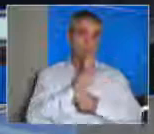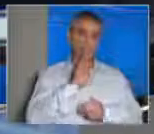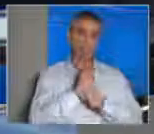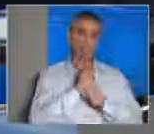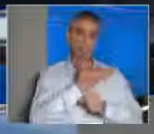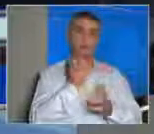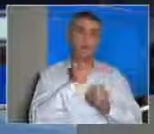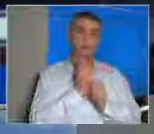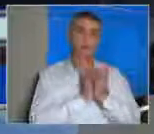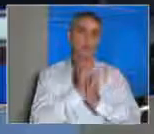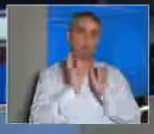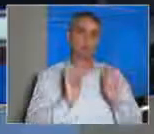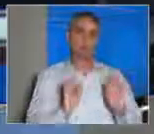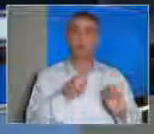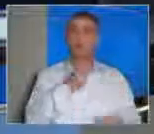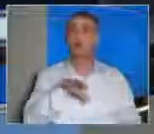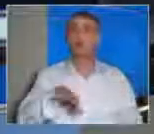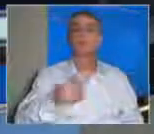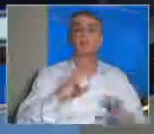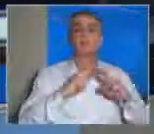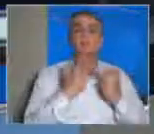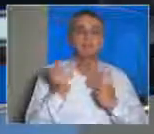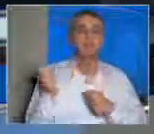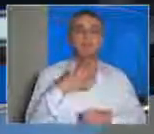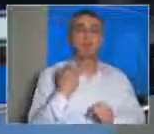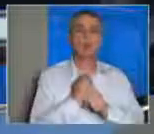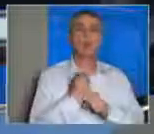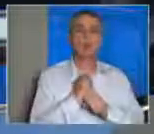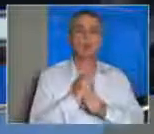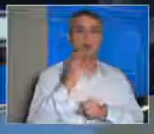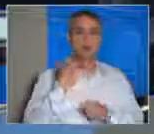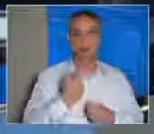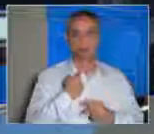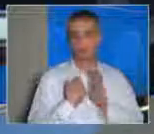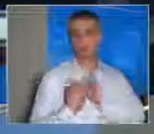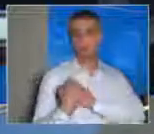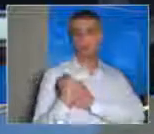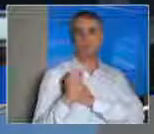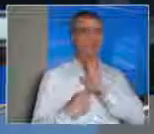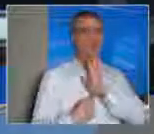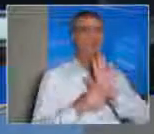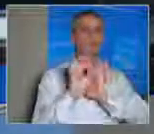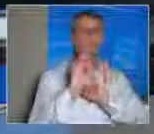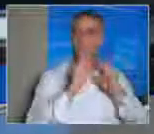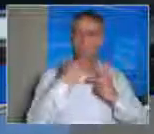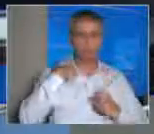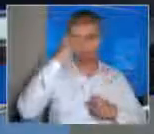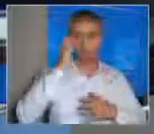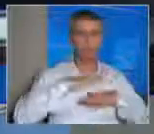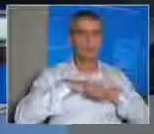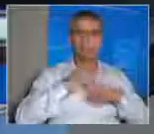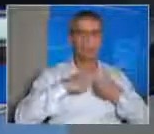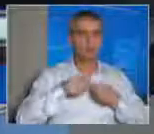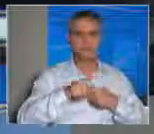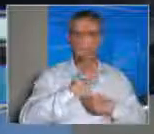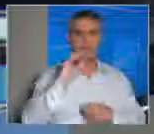עבודתן נאמנה. אבל הם נבחרי ציבור, הם באו לפעול ולהיות הקול של הציבור. אנחנו כל הזמן שוכחים את התפקיד של חבר כנסת. הוא